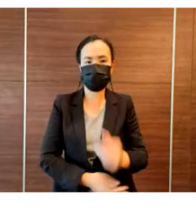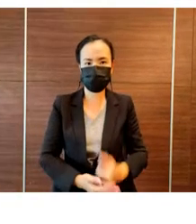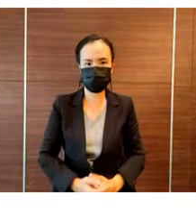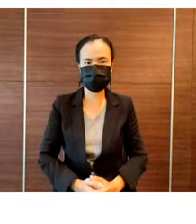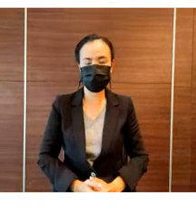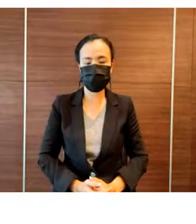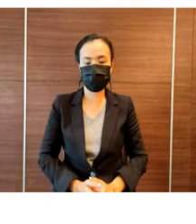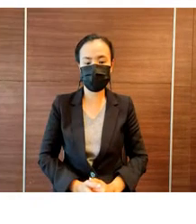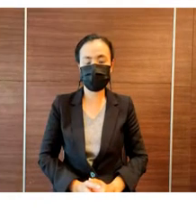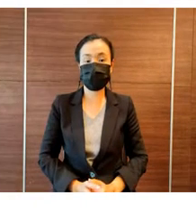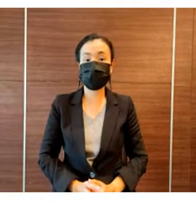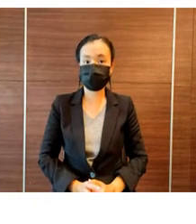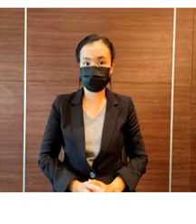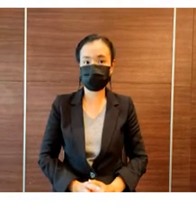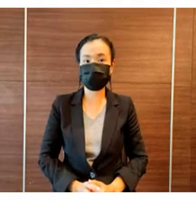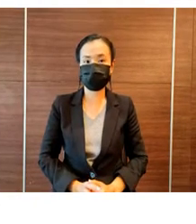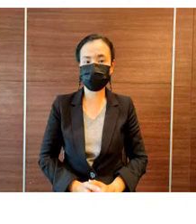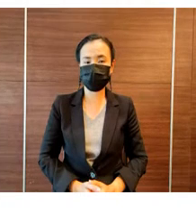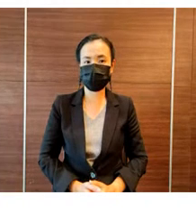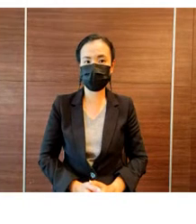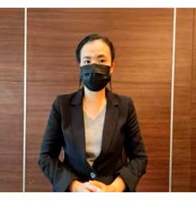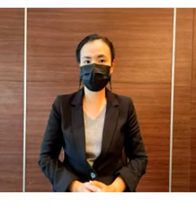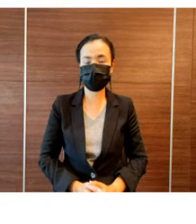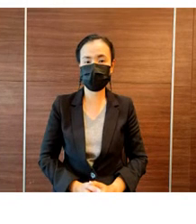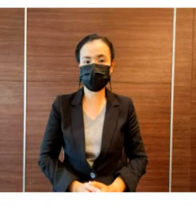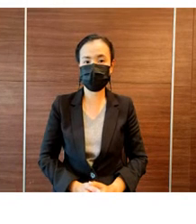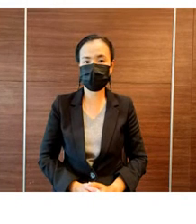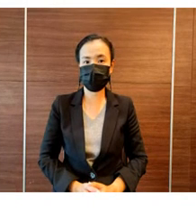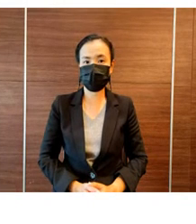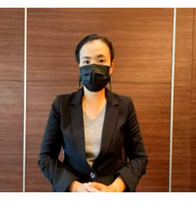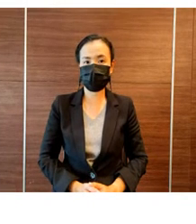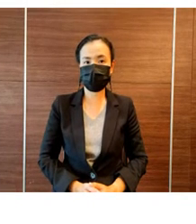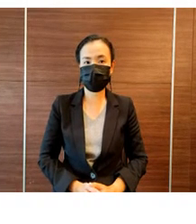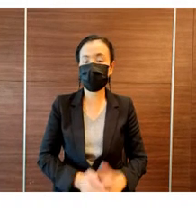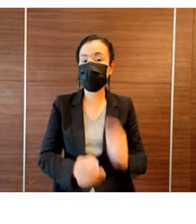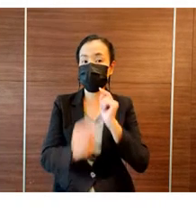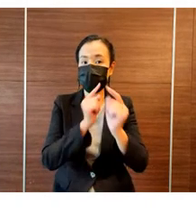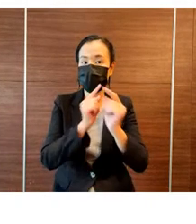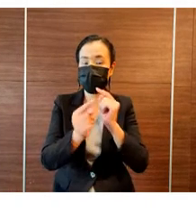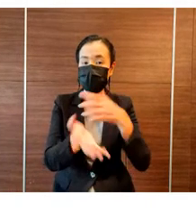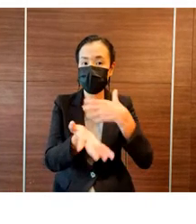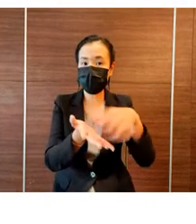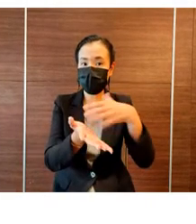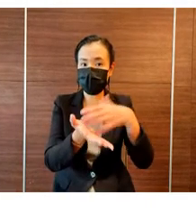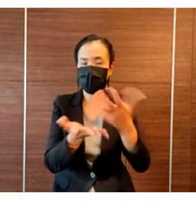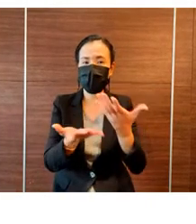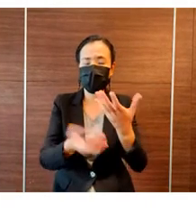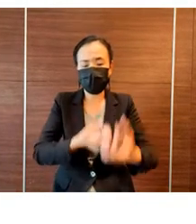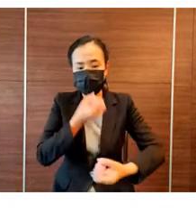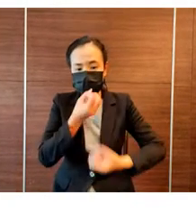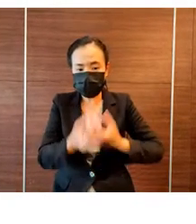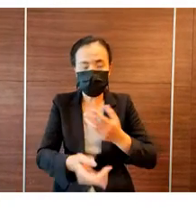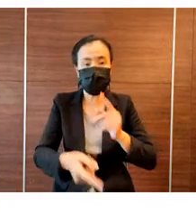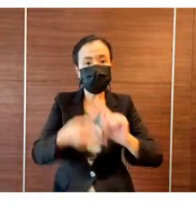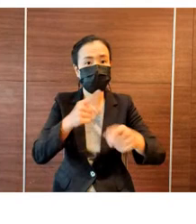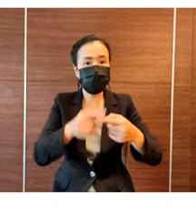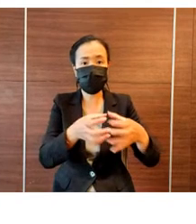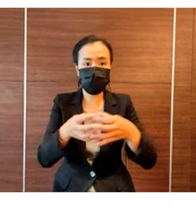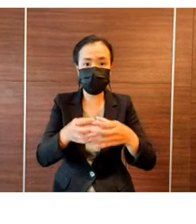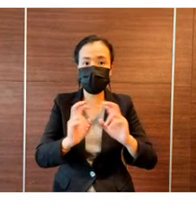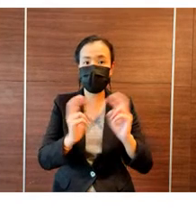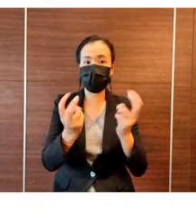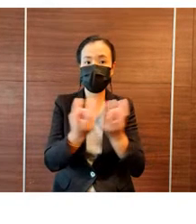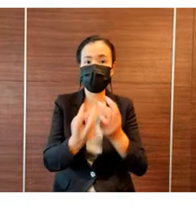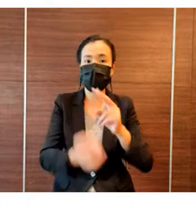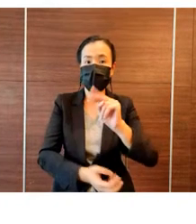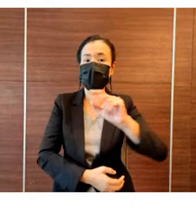คนะอันนี้เบื้องต้นนะคะคุณอาร์ตมีอะไรอยากจะแลกเปลี่ยนที่เกี่ยวข้องกับเรื่องของเสียงสะท้อนจากเพื่อนที่เข้าร่วมในวงของ NA เ